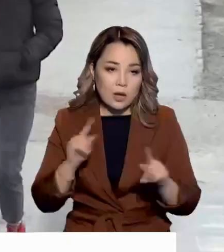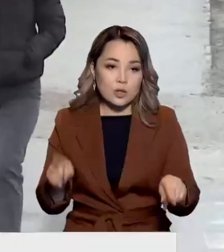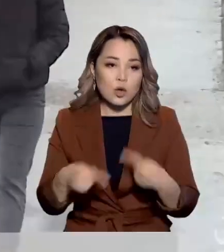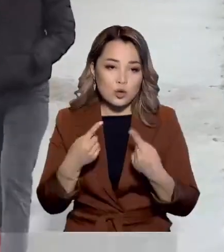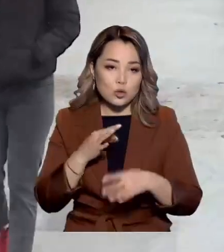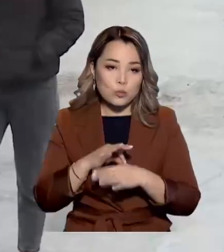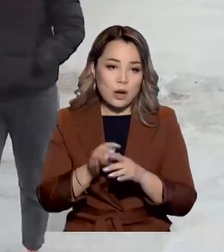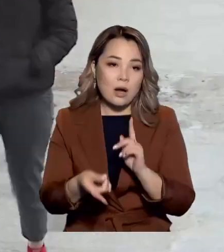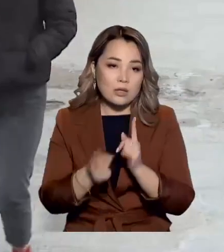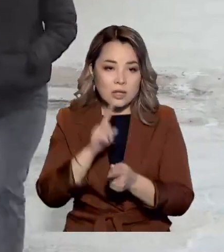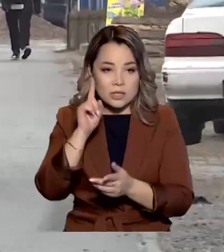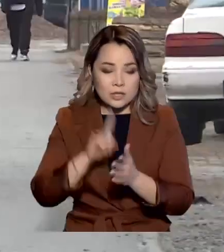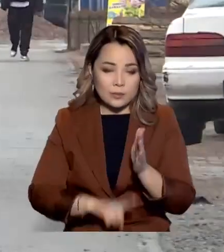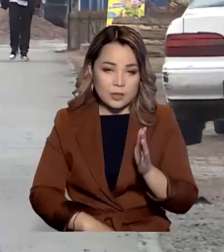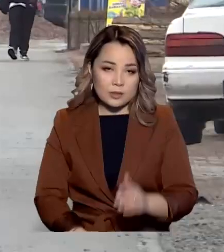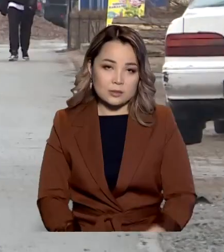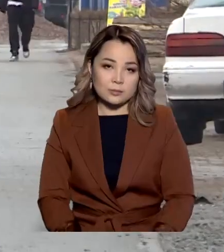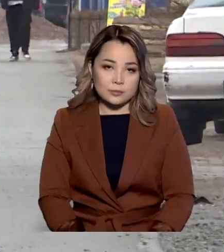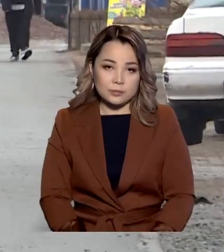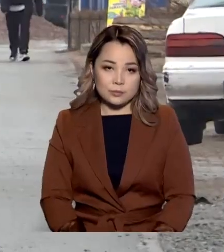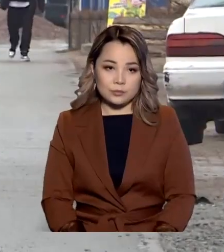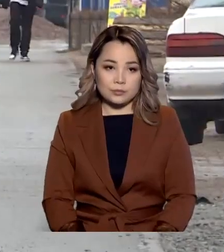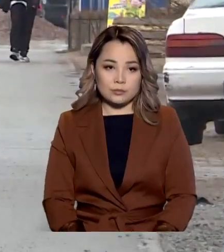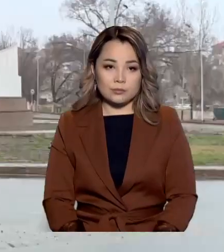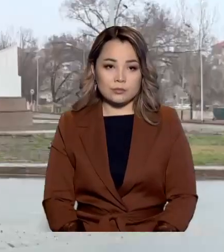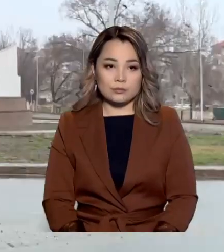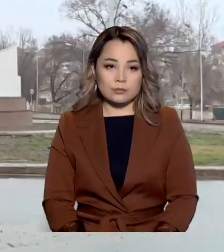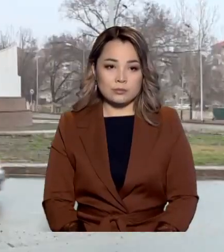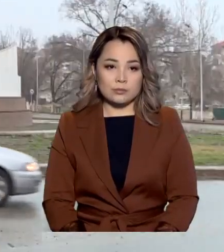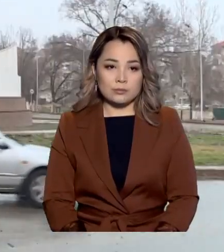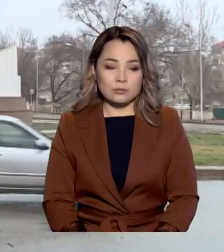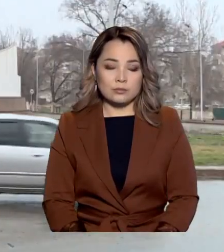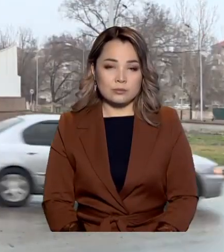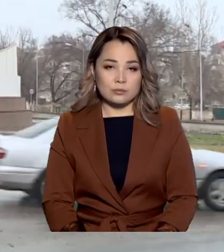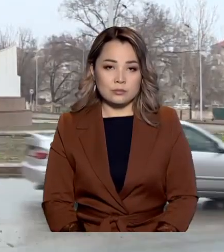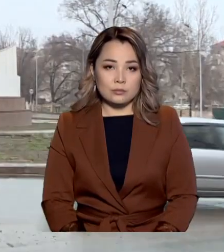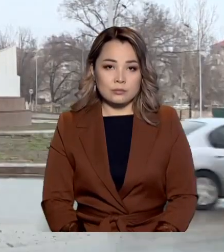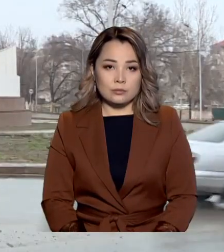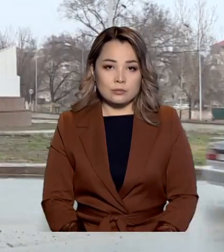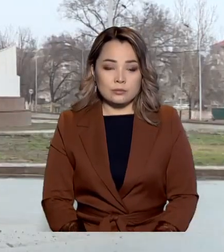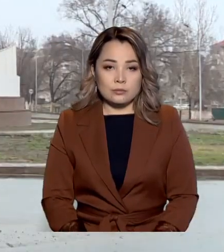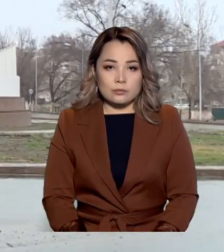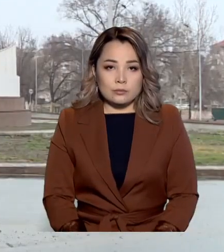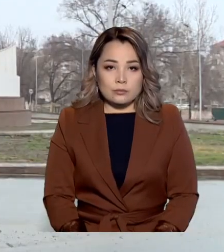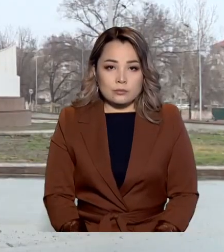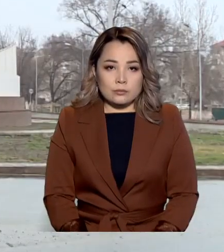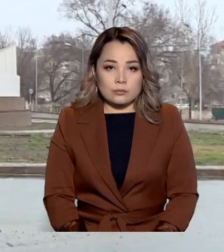ортасына айналарына сенімді. Нұрсұлтан Тілектесов, Бауыржан Сәлмеке, Қазақстан ұлттық телеарнасы, Алматы облысынан.